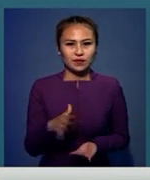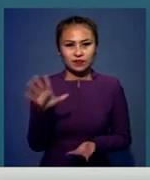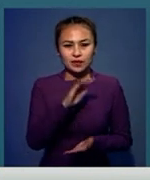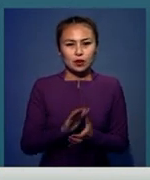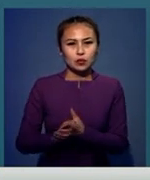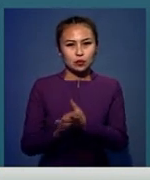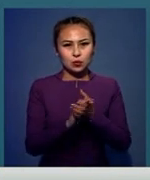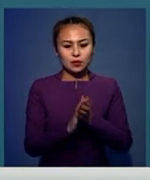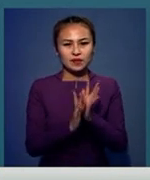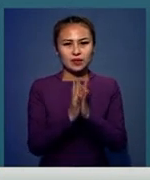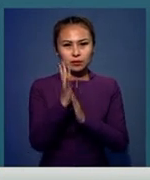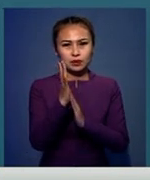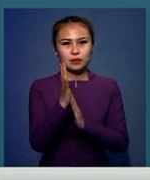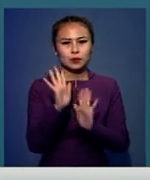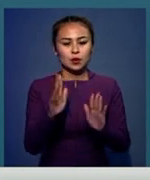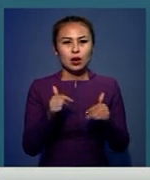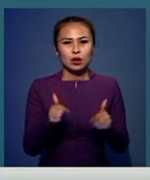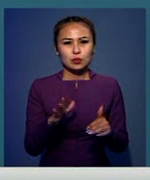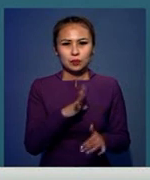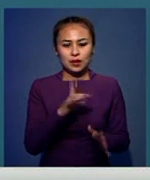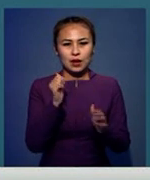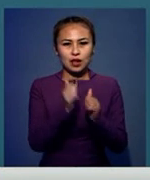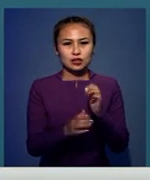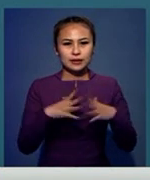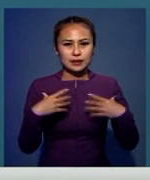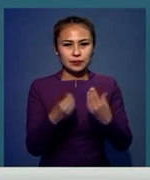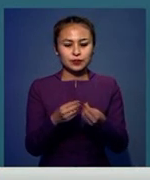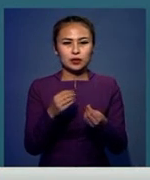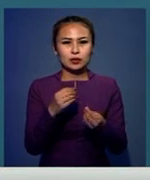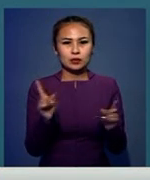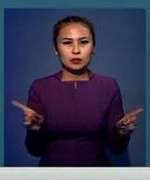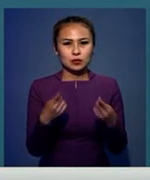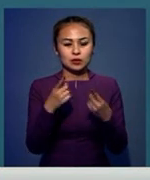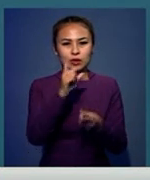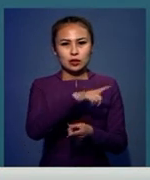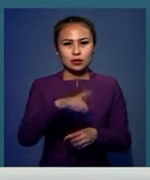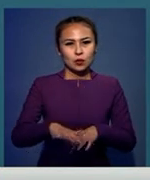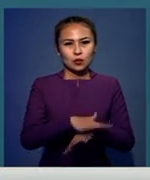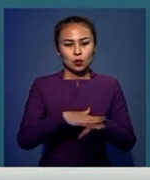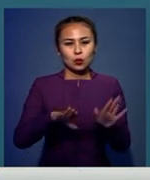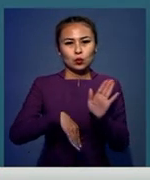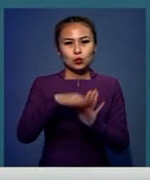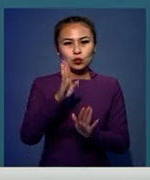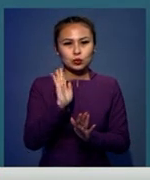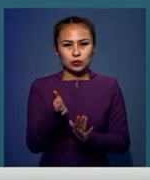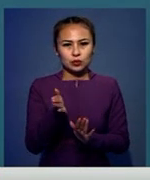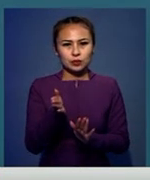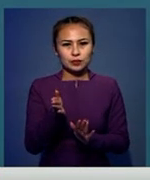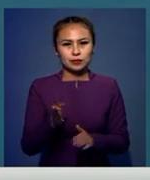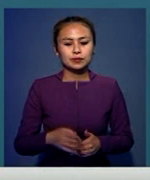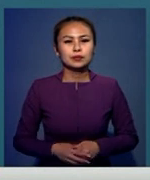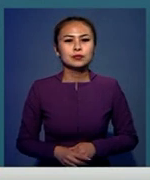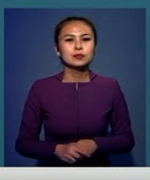өркендеп осылай өсе берсе, жақсылық болса, әр жанұяда еліміз өркендеген сайын халықтың әл-ауқаты жақсара берсе деген